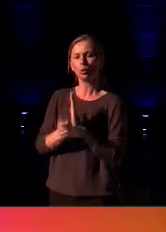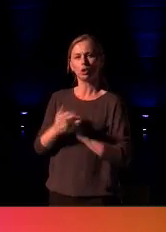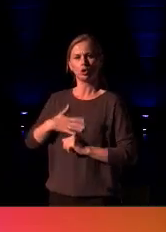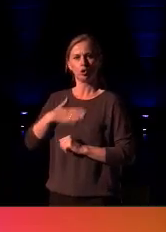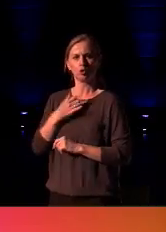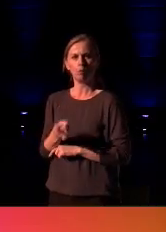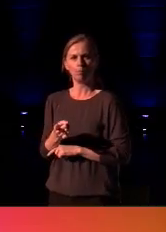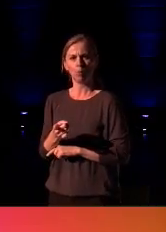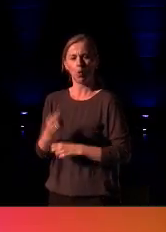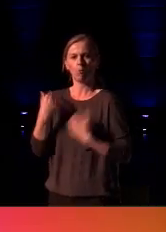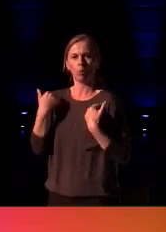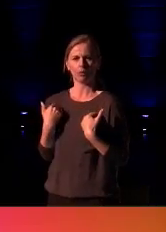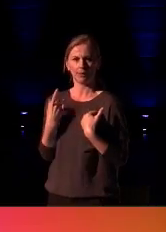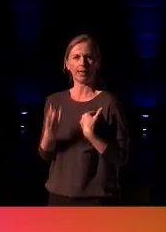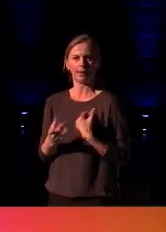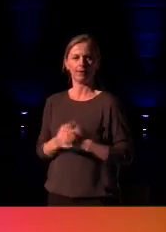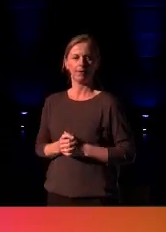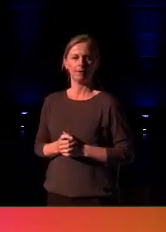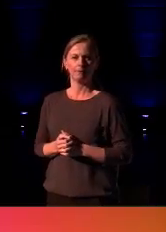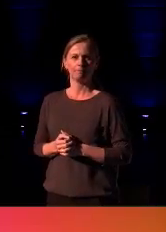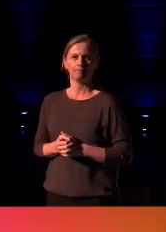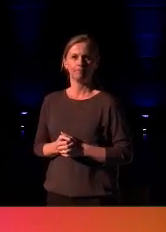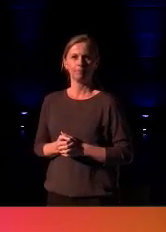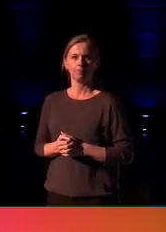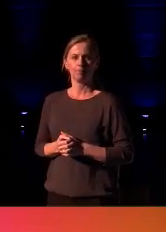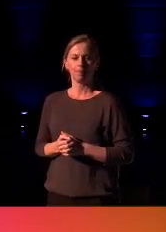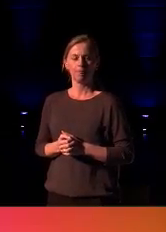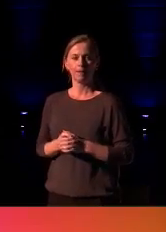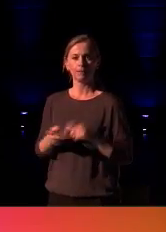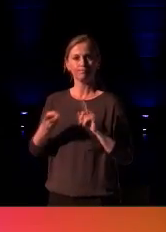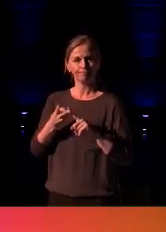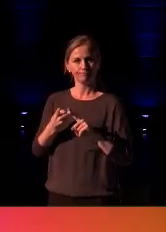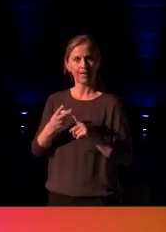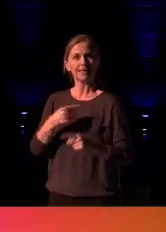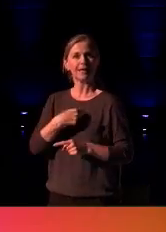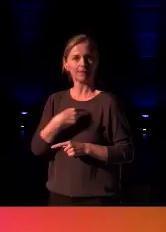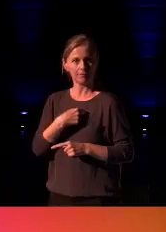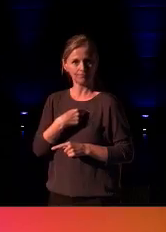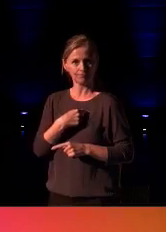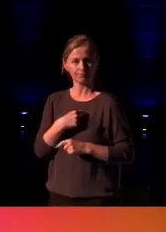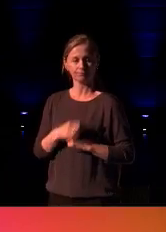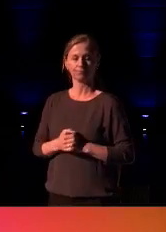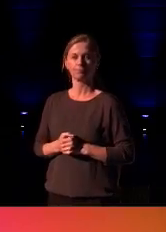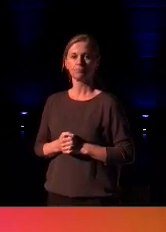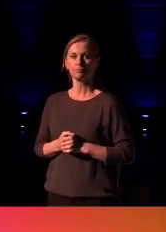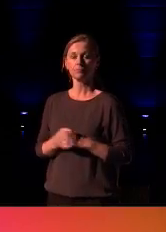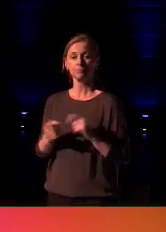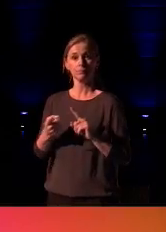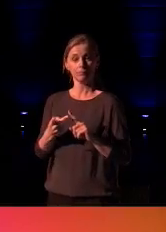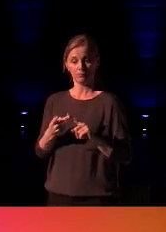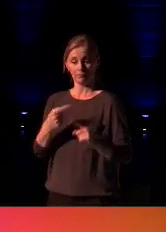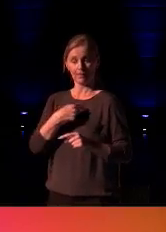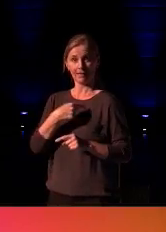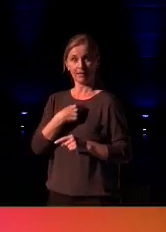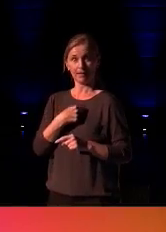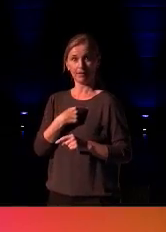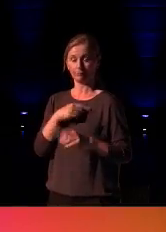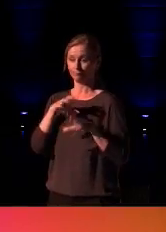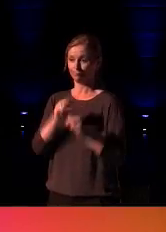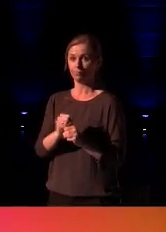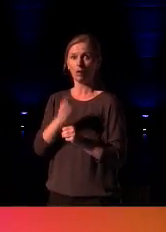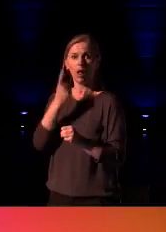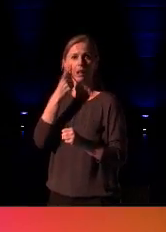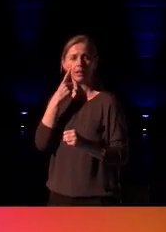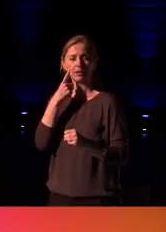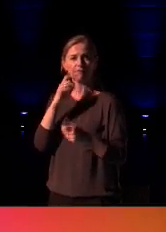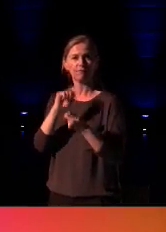sykdommer, påkjenninger. Neste organ er hjertet. Og hjertet rammes av